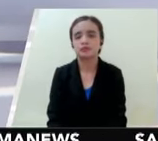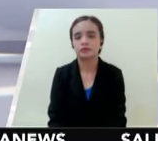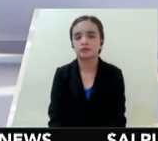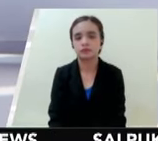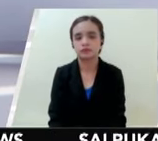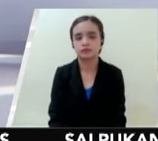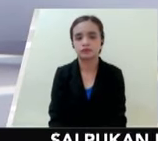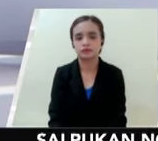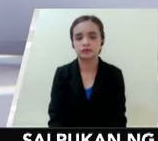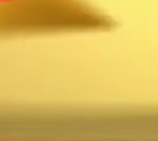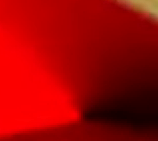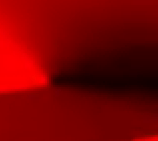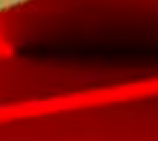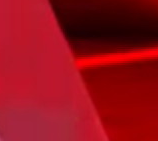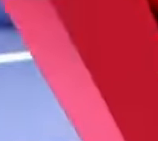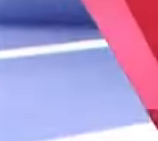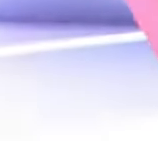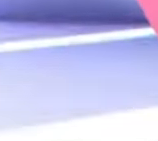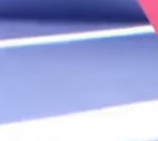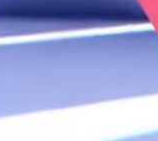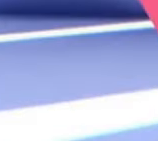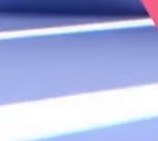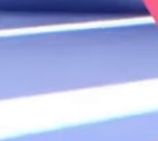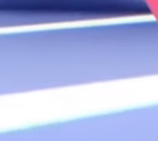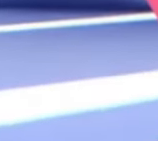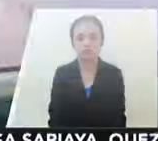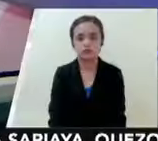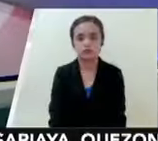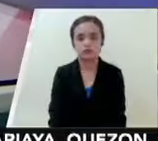nakatutok, 24 oras.